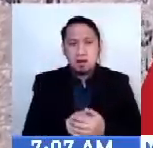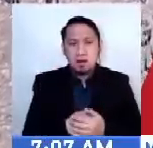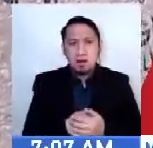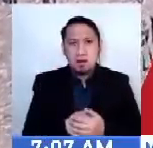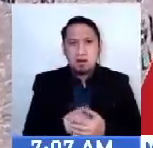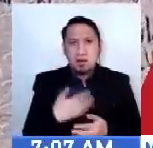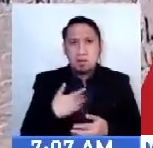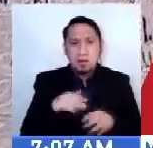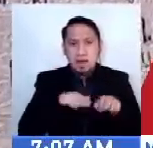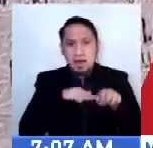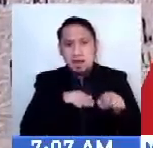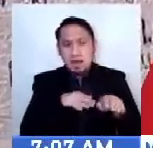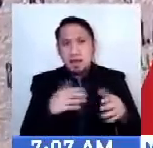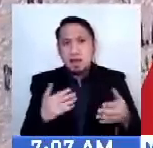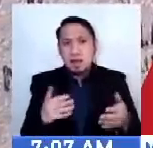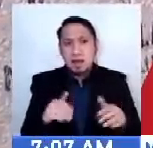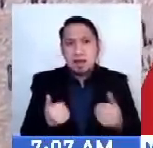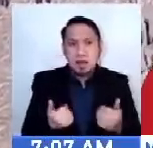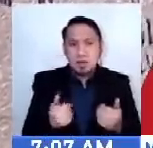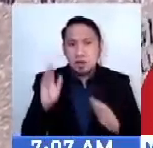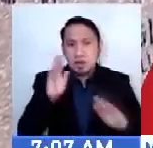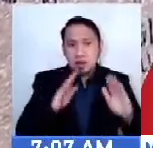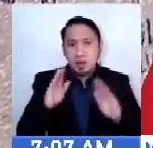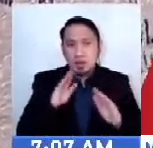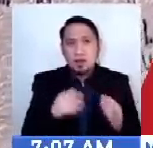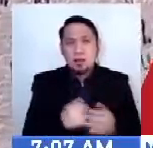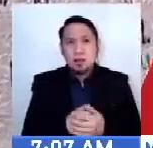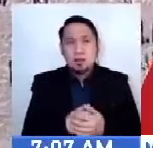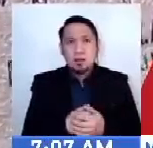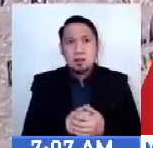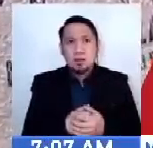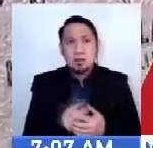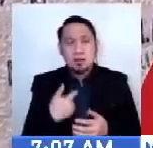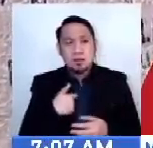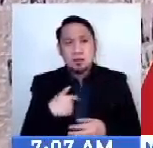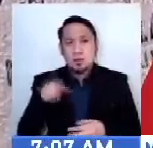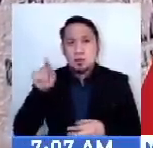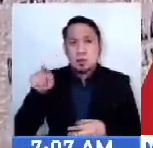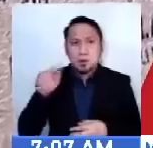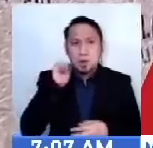nata-traffic. Sabi ko, nagbusina kay busina kay.